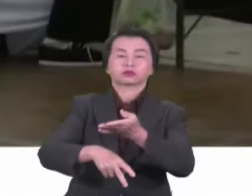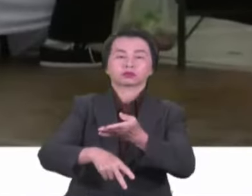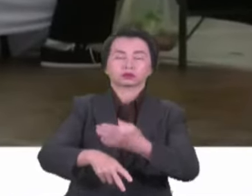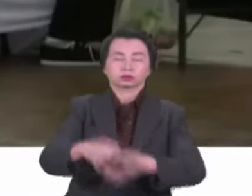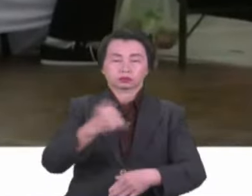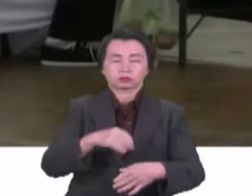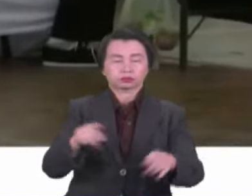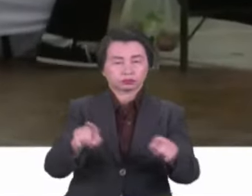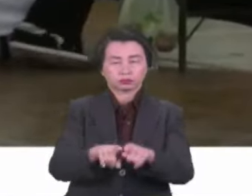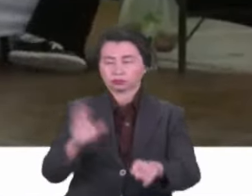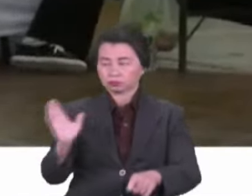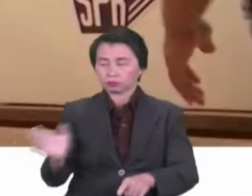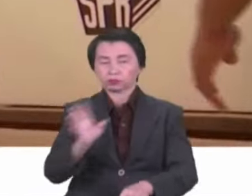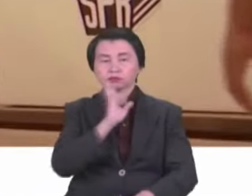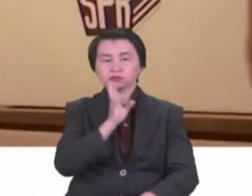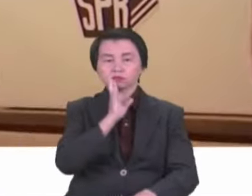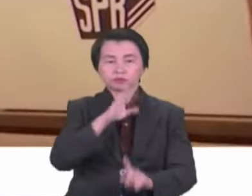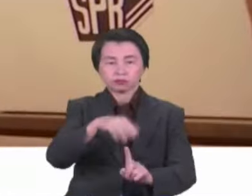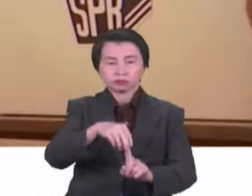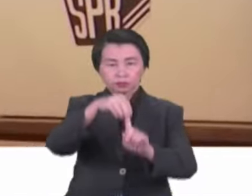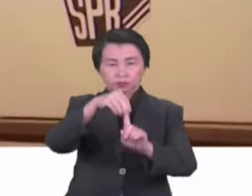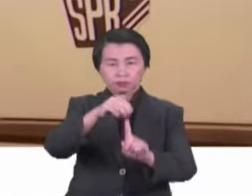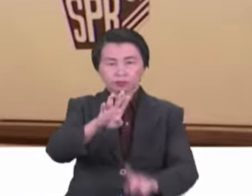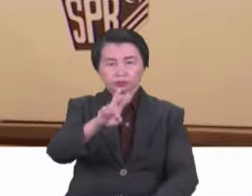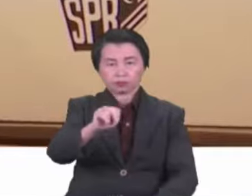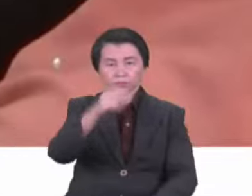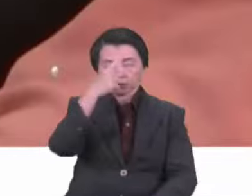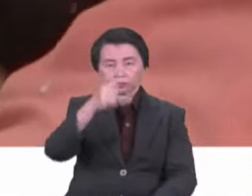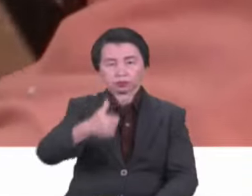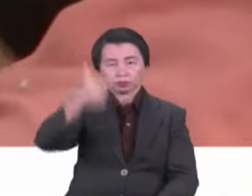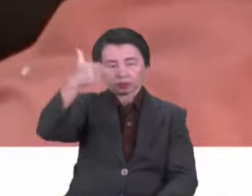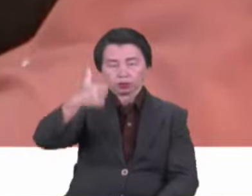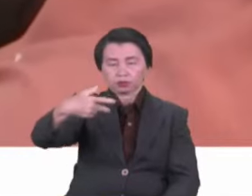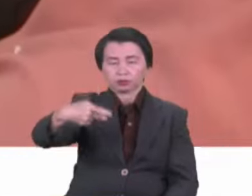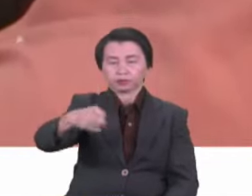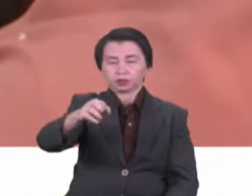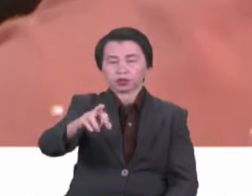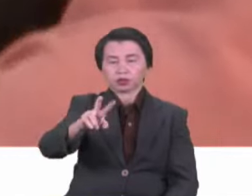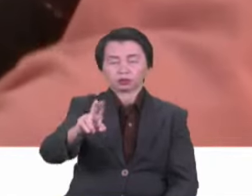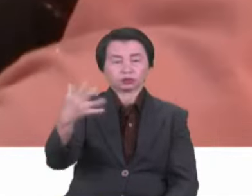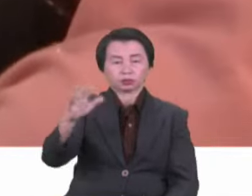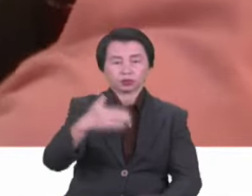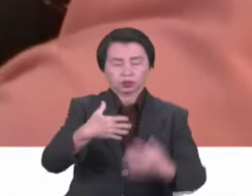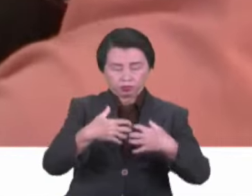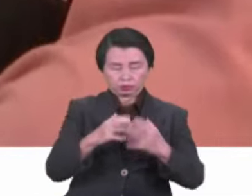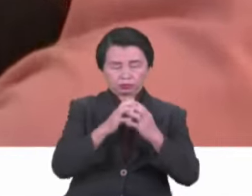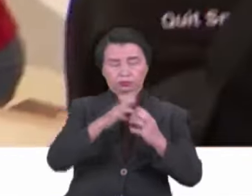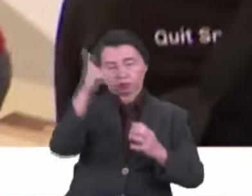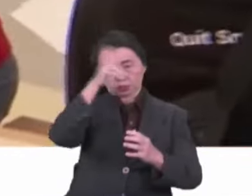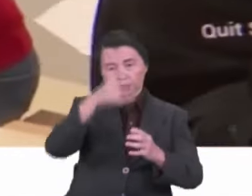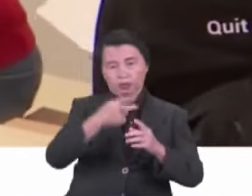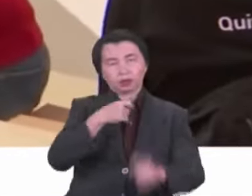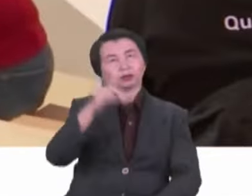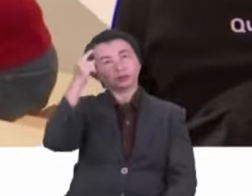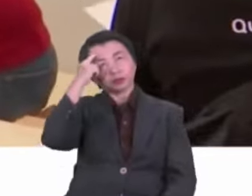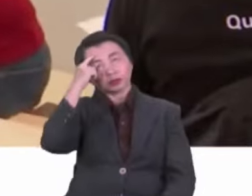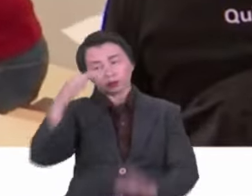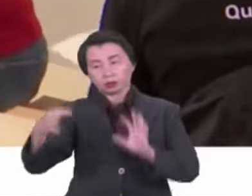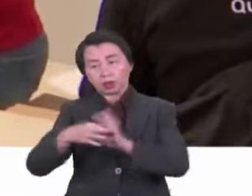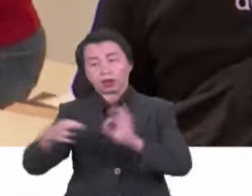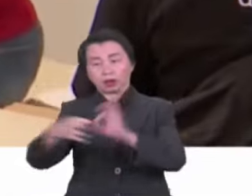Dalam perkembangan sama, beliau menegaskan keutamaan Barisan Nasional adalah memenangi PRU15 untuk membentuk kerajaan daripada memikirkan